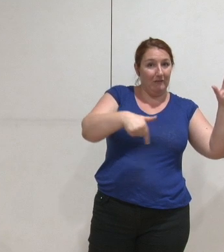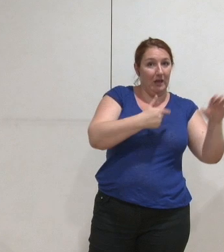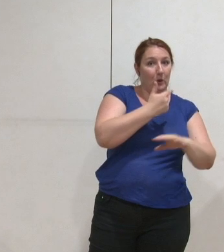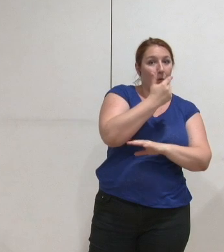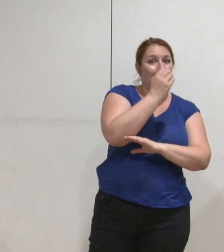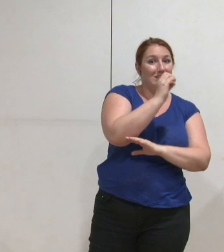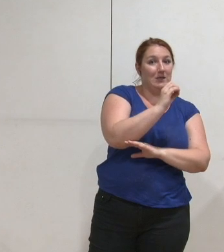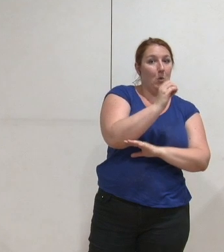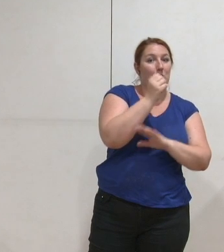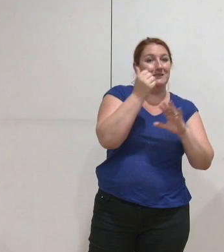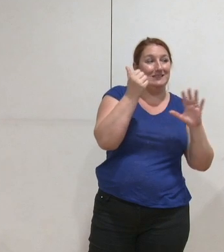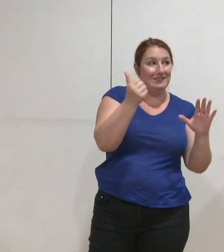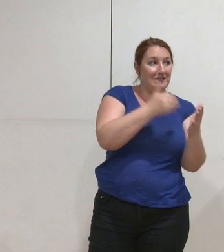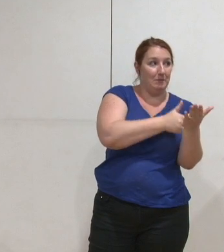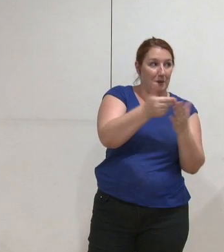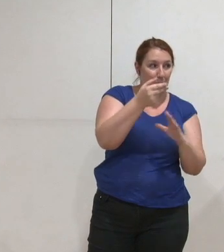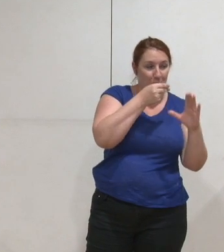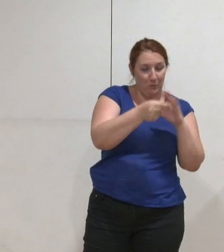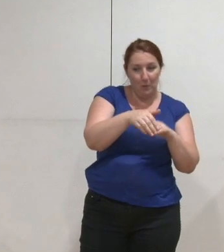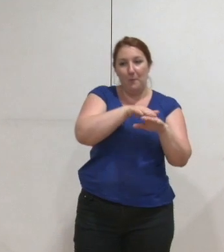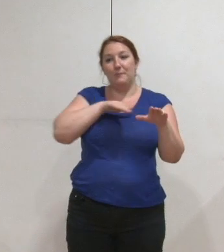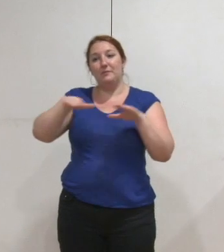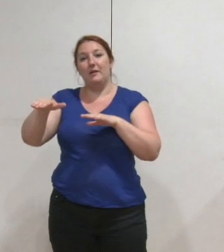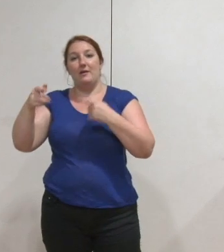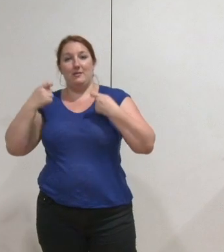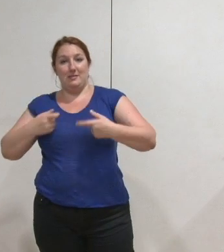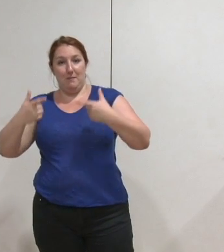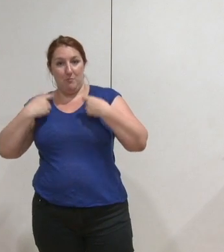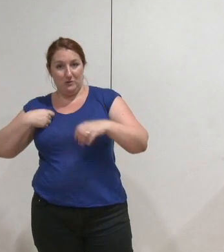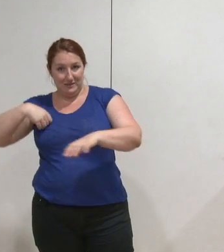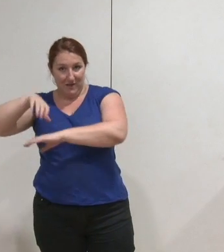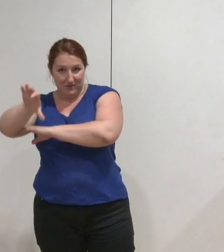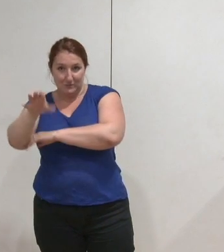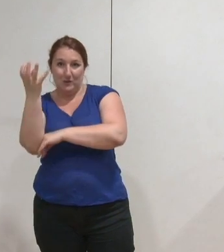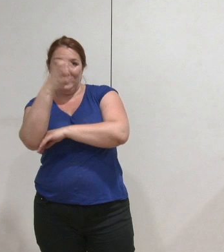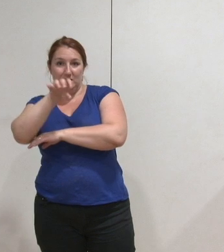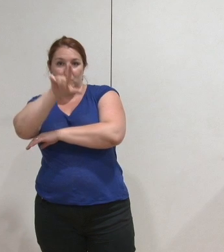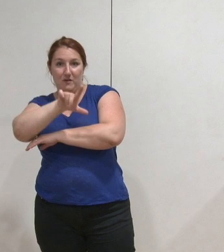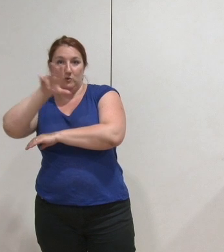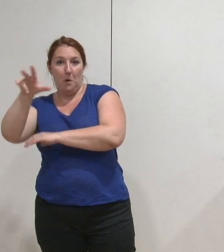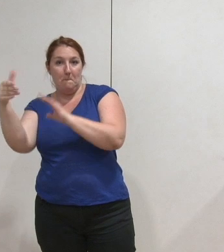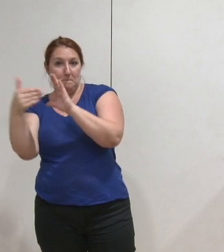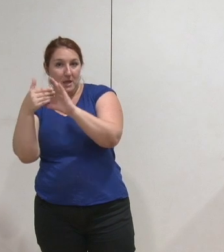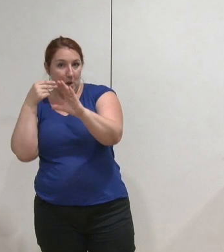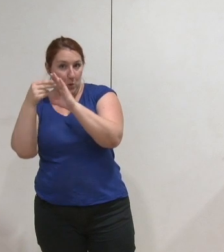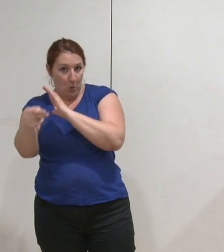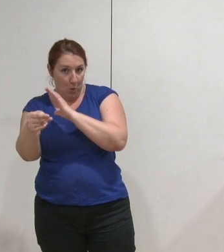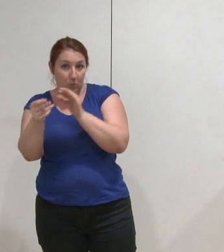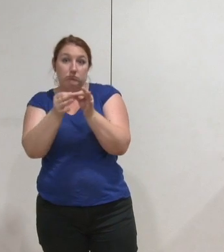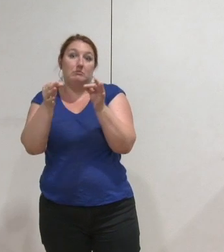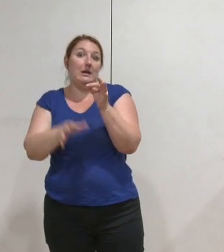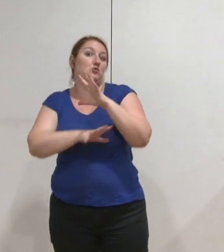8,06 million d'euros et les dépenses d'investissement pour 423000 € qui donne